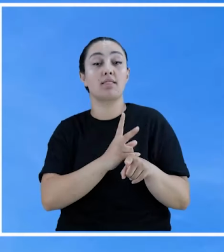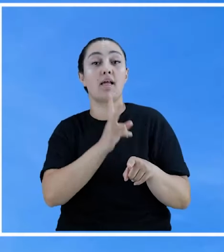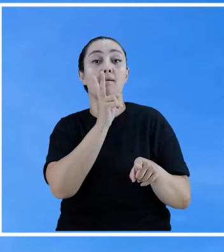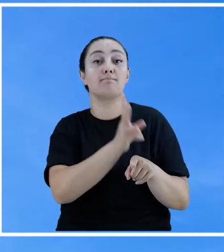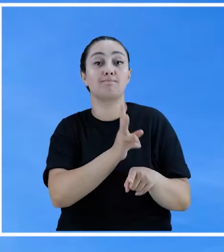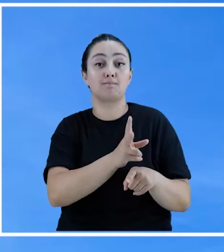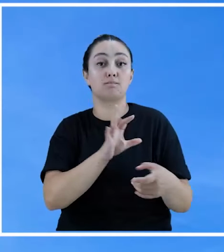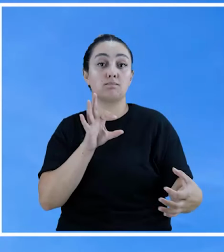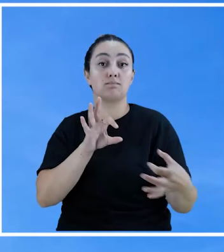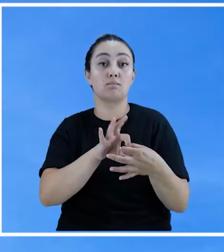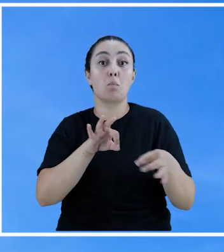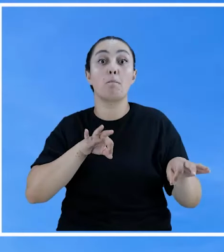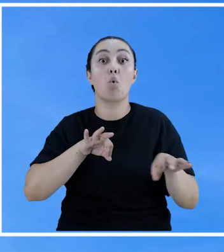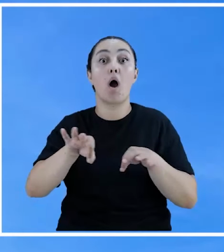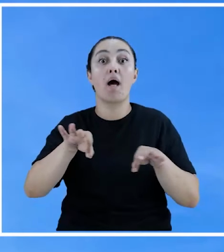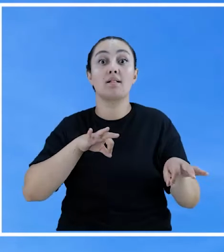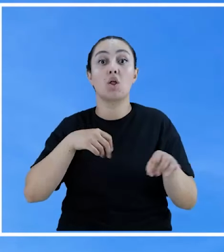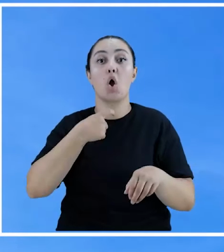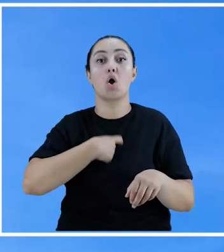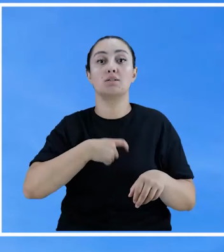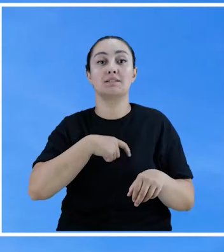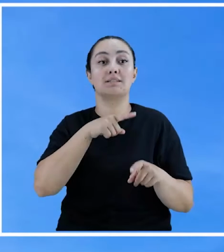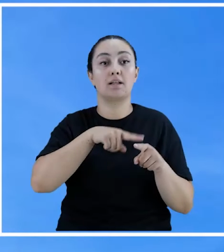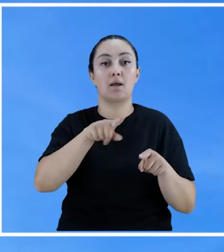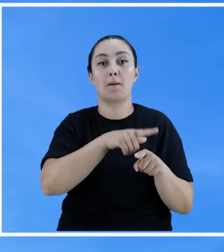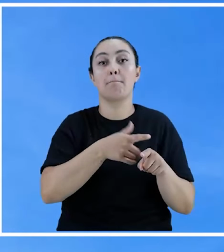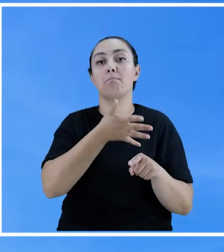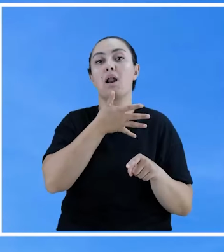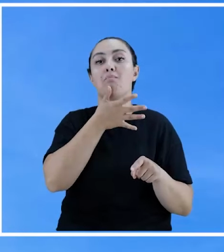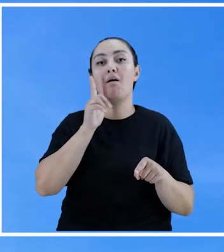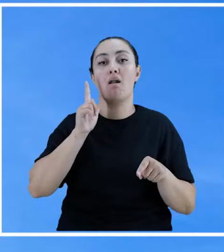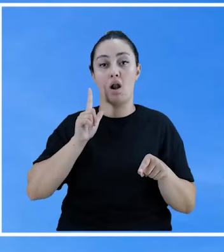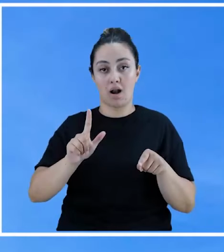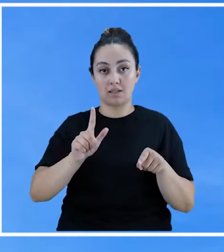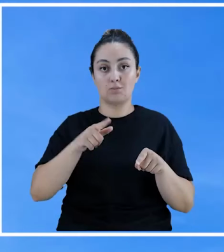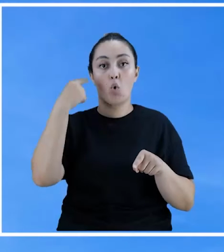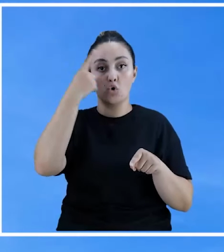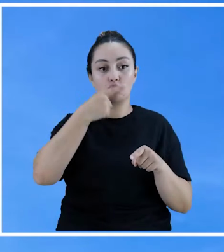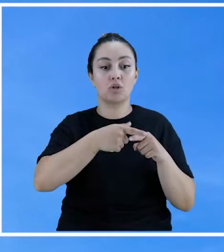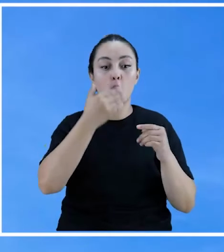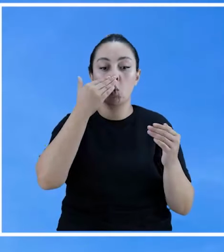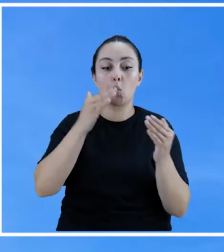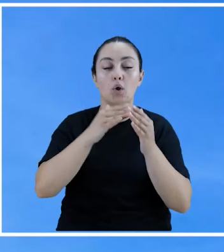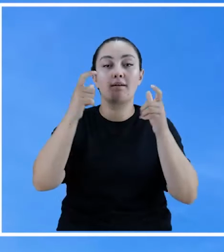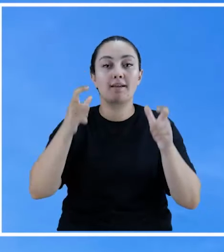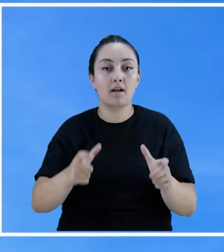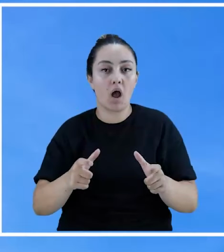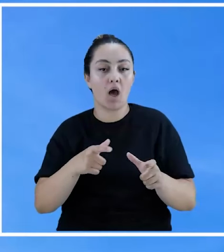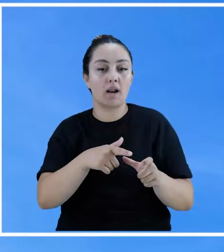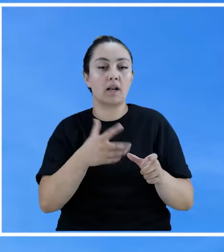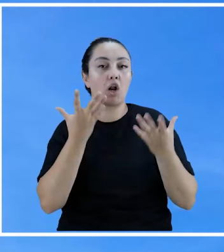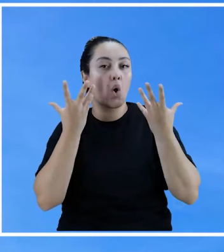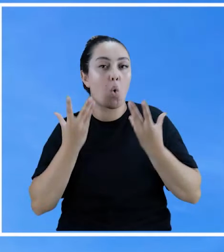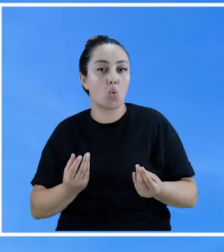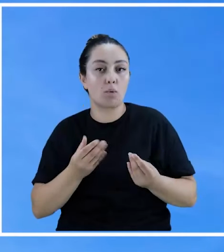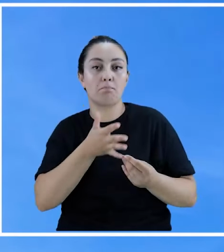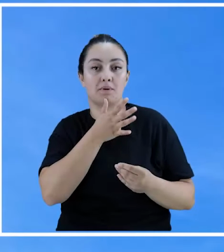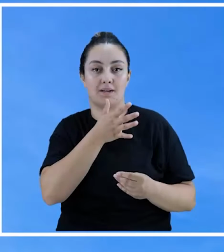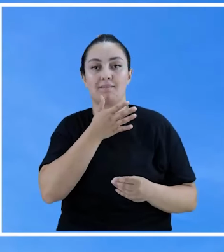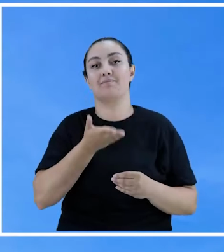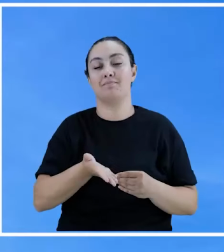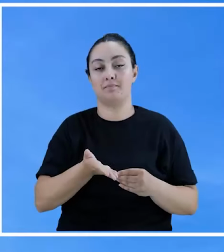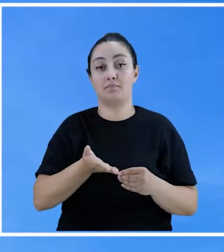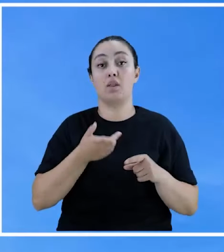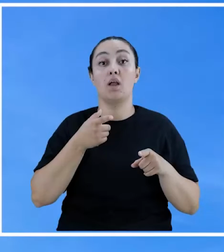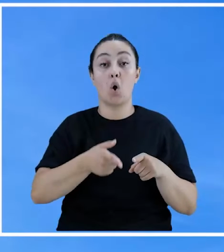kendine ait mühendislik özelliklerini belirleyebilmemiz gerekiyor ki davranışını anlayabilelim. Dolayısıyla bunu yapmak için